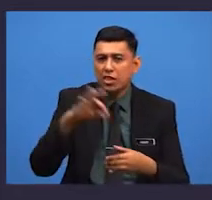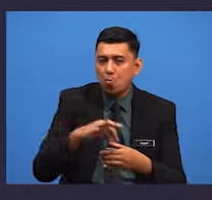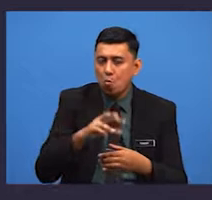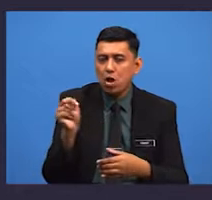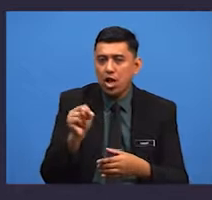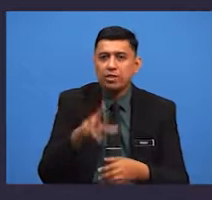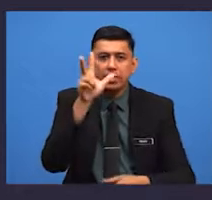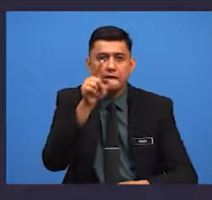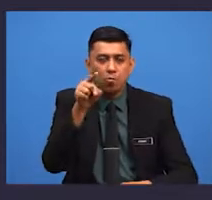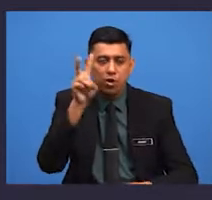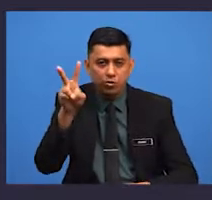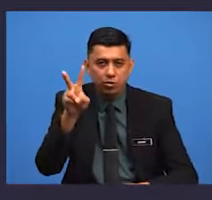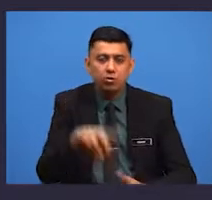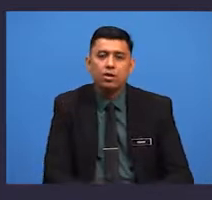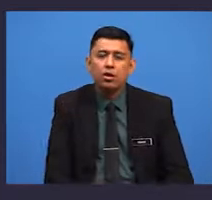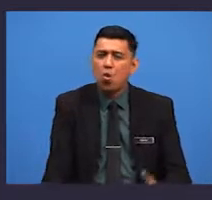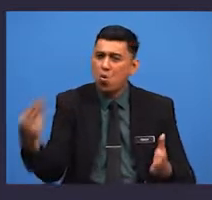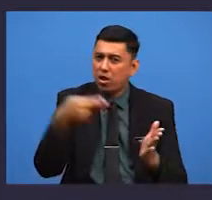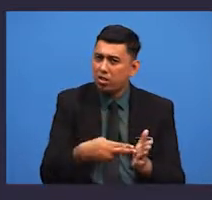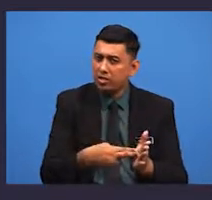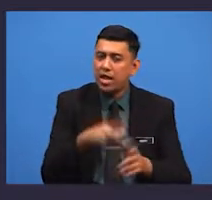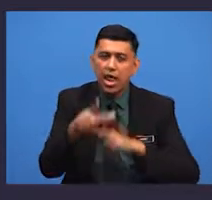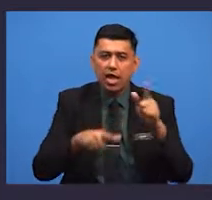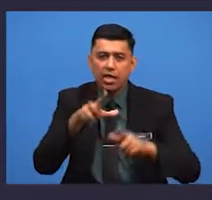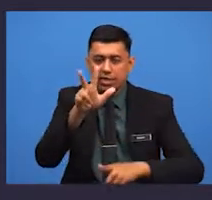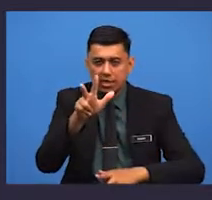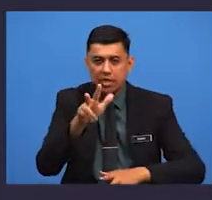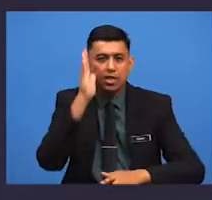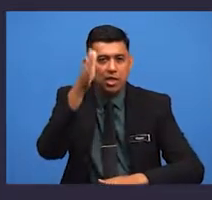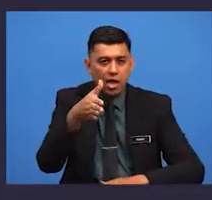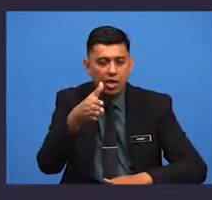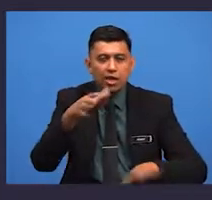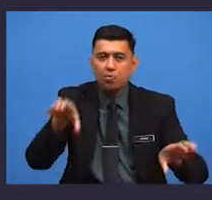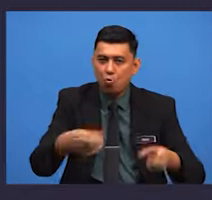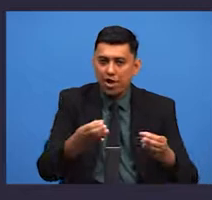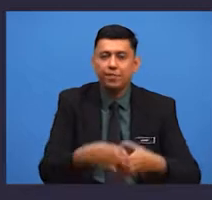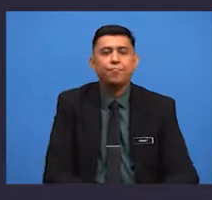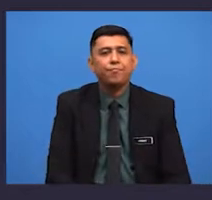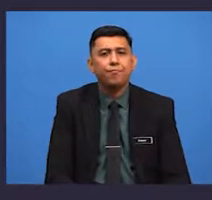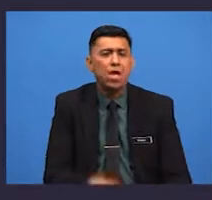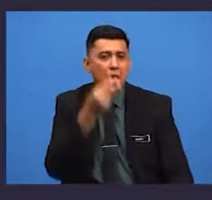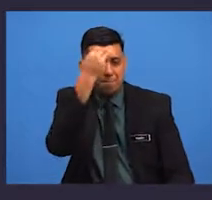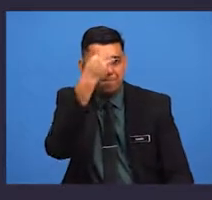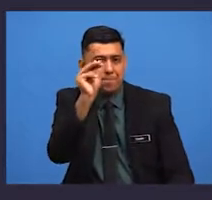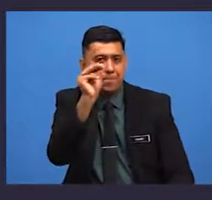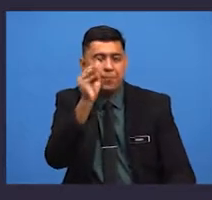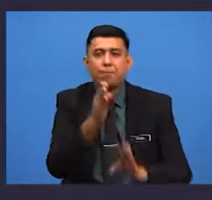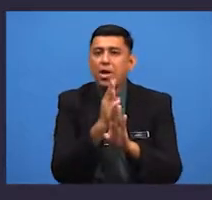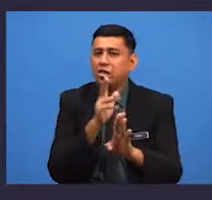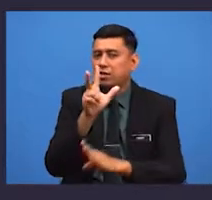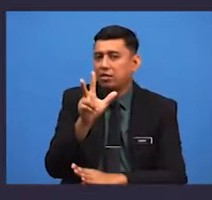Pada baris 3.2, tindakan ulang langkah 3 akan dilaksanakan.